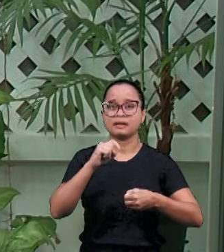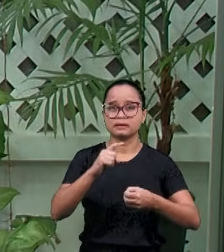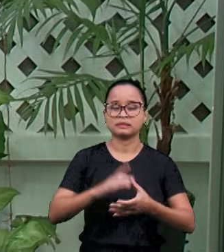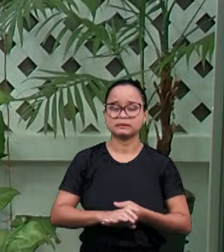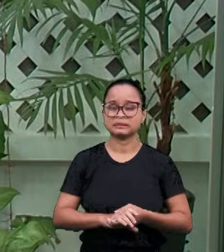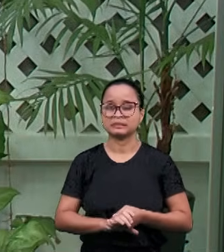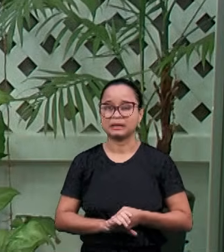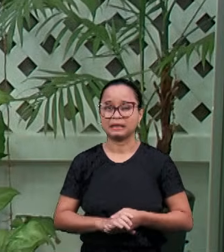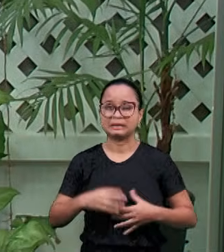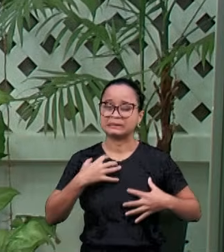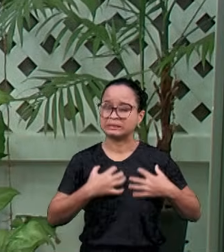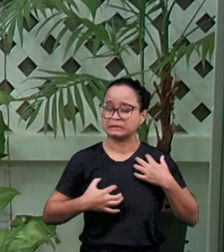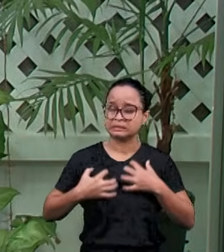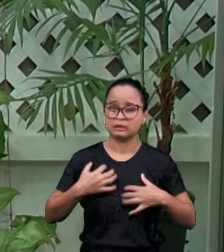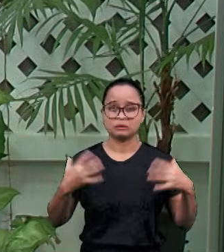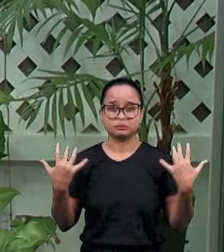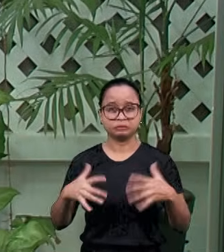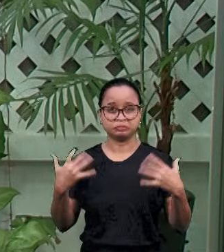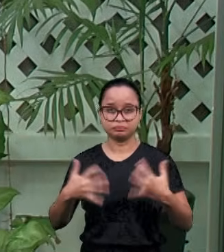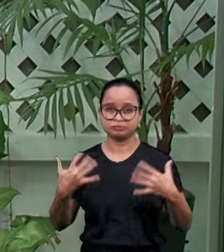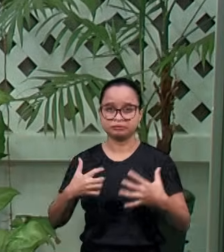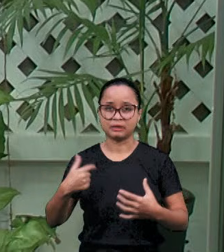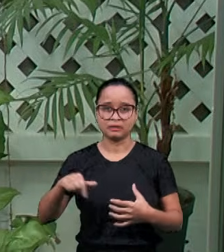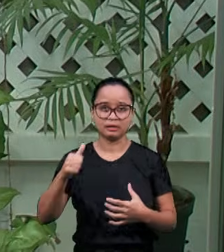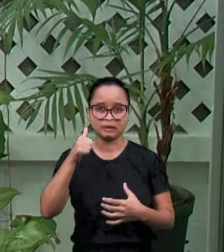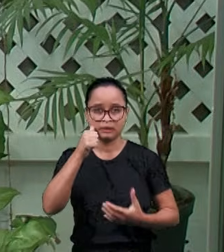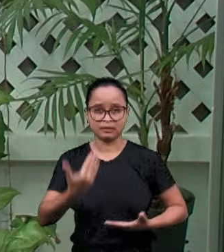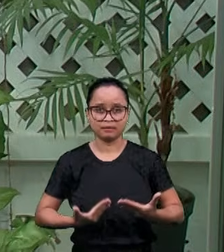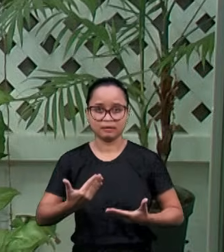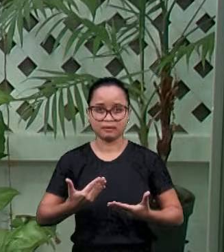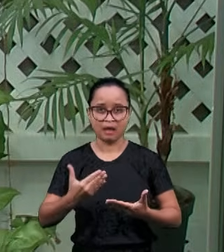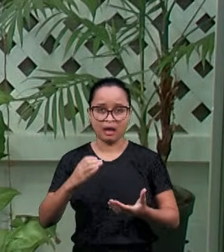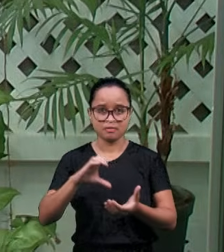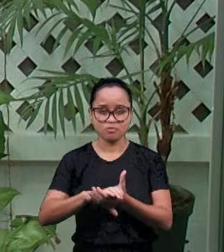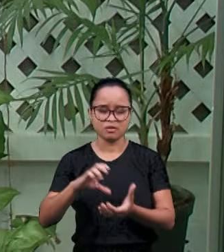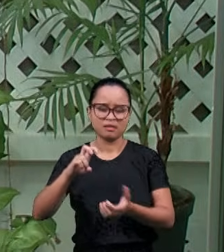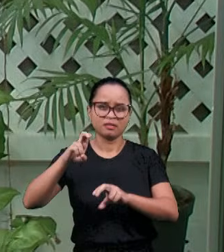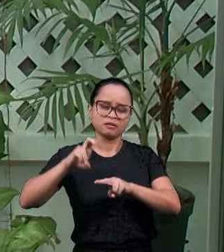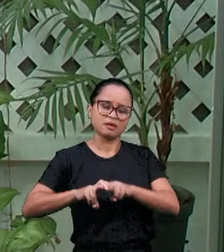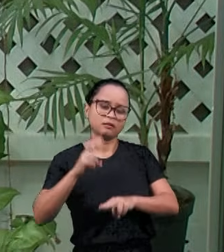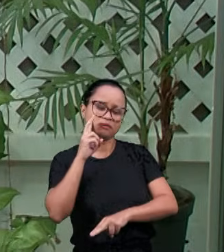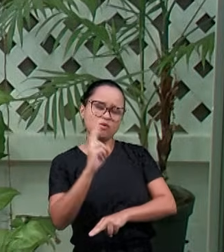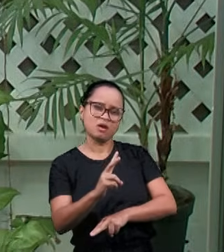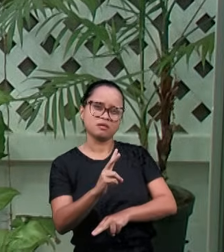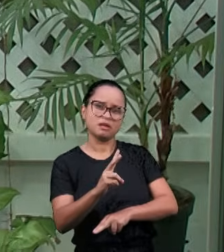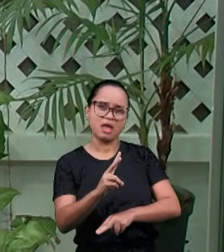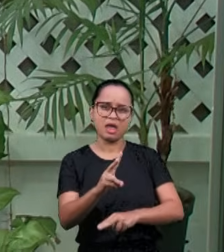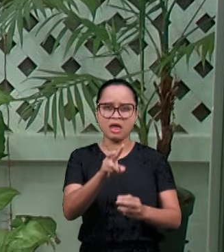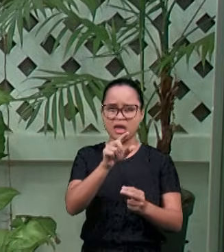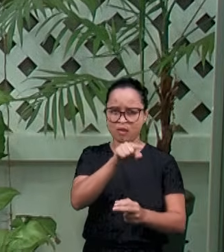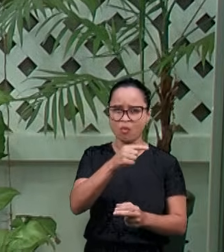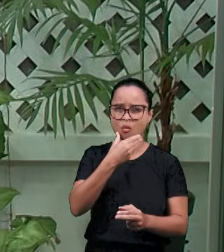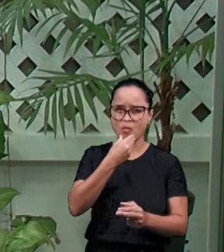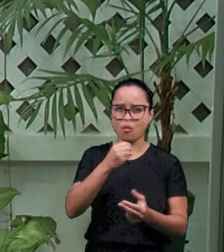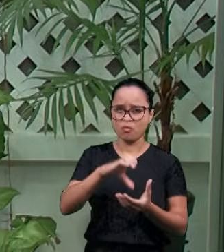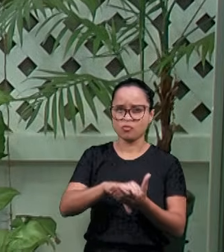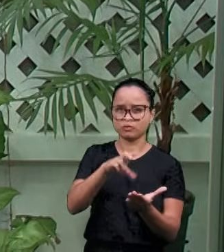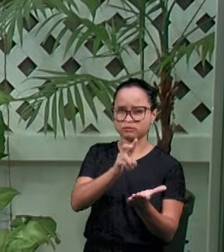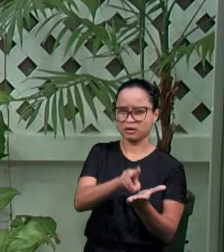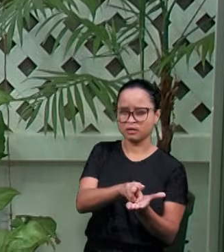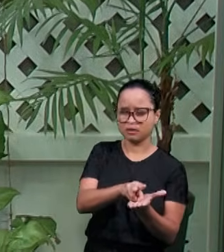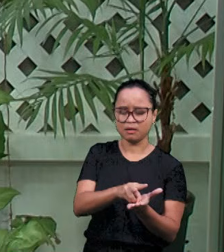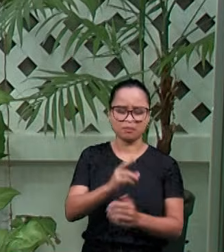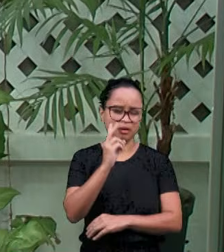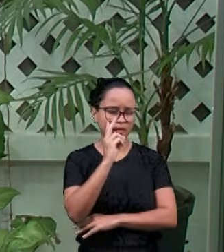ne guérissaient pas. Il était affligé dans son lit, elle assise, il regardait à côté. Elle a fait